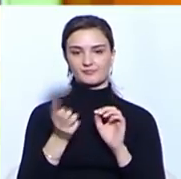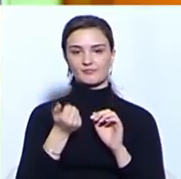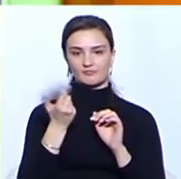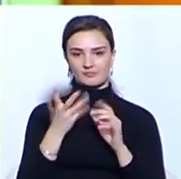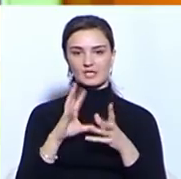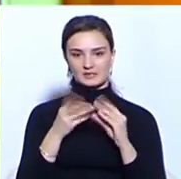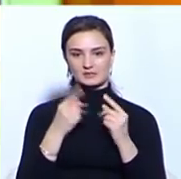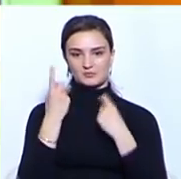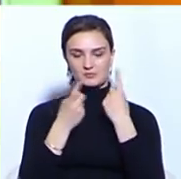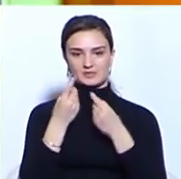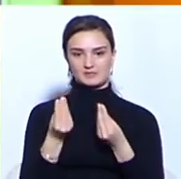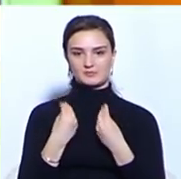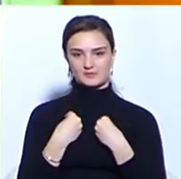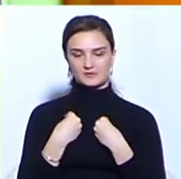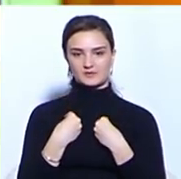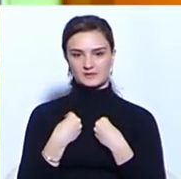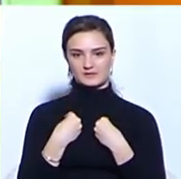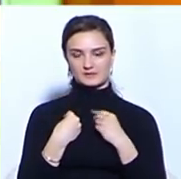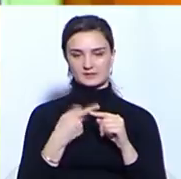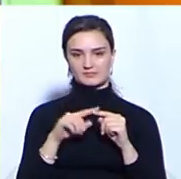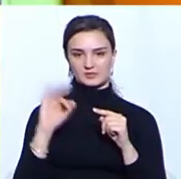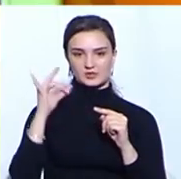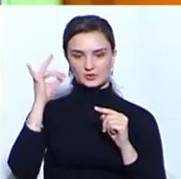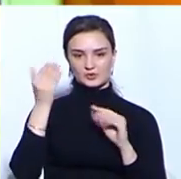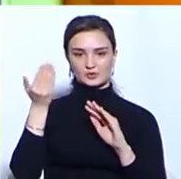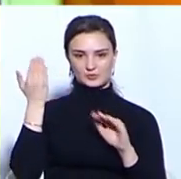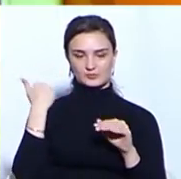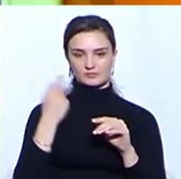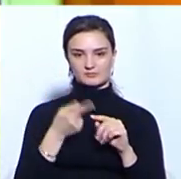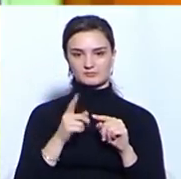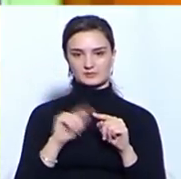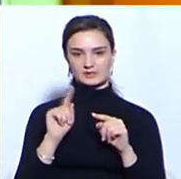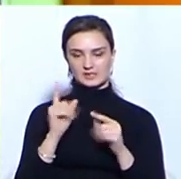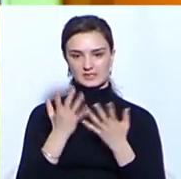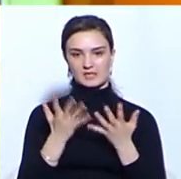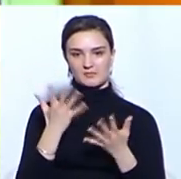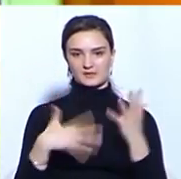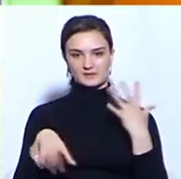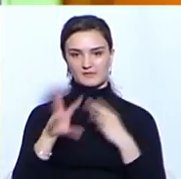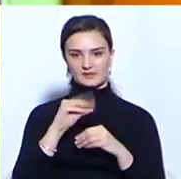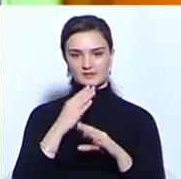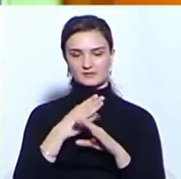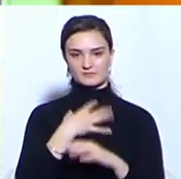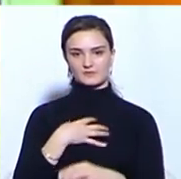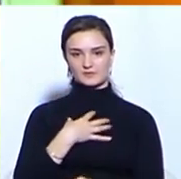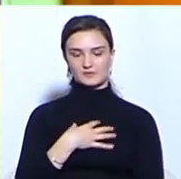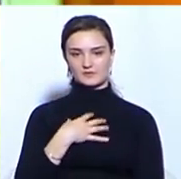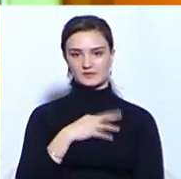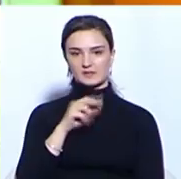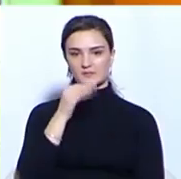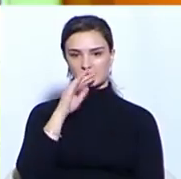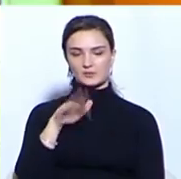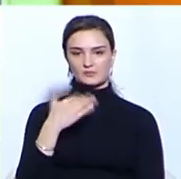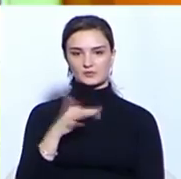ზოგად ინფორმაციას მოგვაწოდეთ იმ ისტორიული წანამძღვრების გათვალისწინებით, რაც ალბათ ყველა დარგშია მნიშვნელოვანი და მეორე